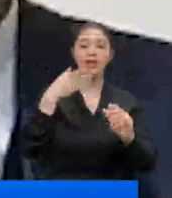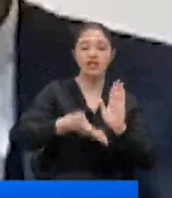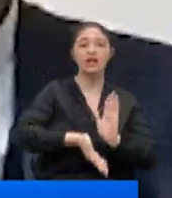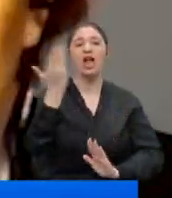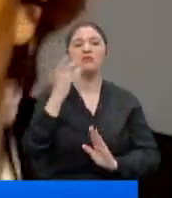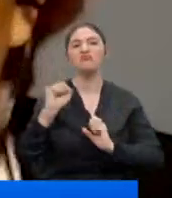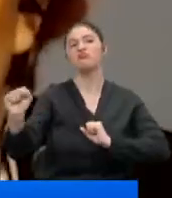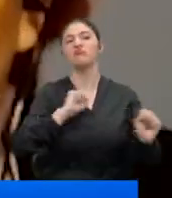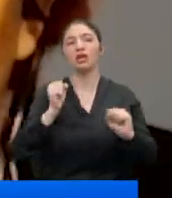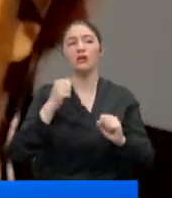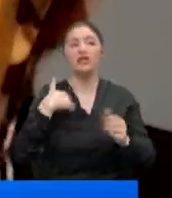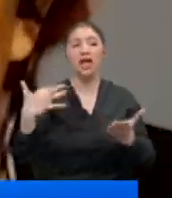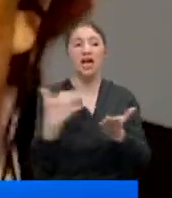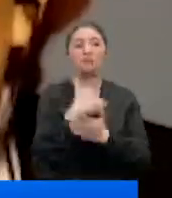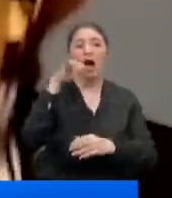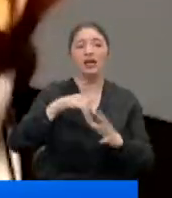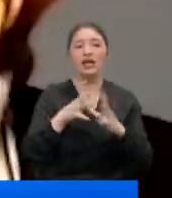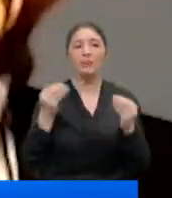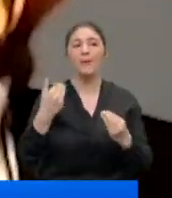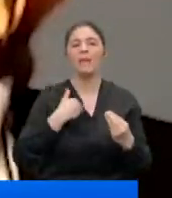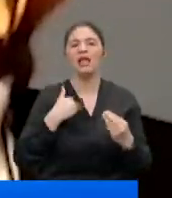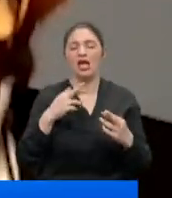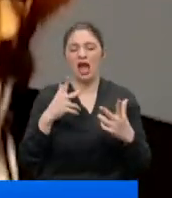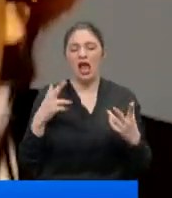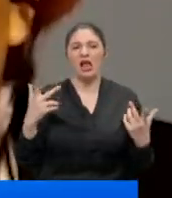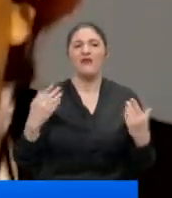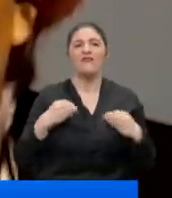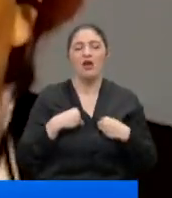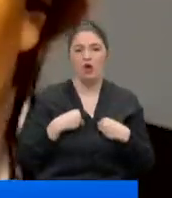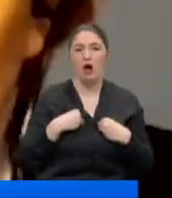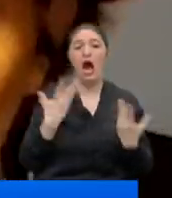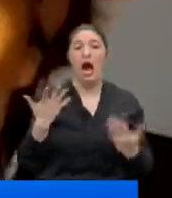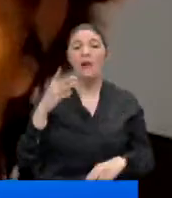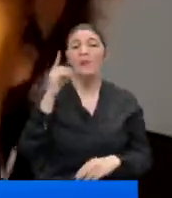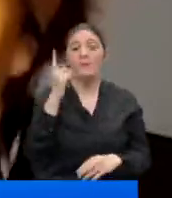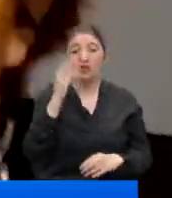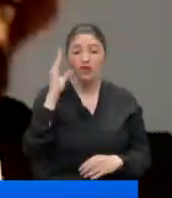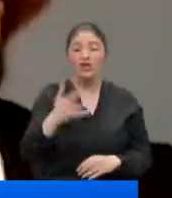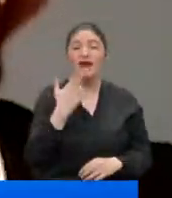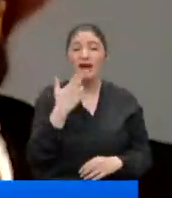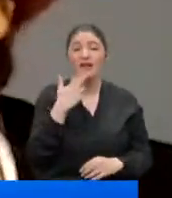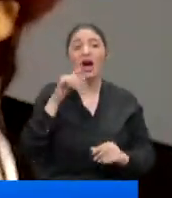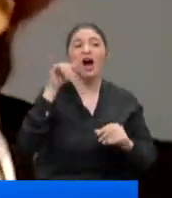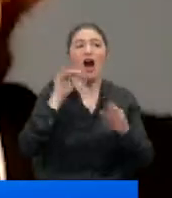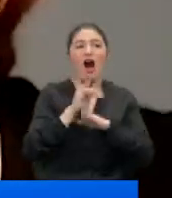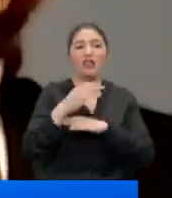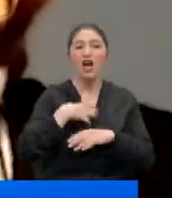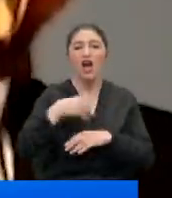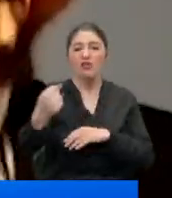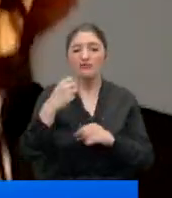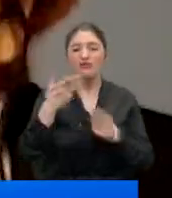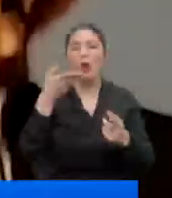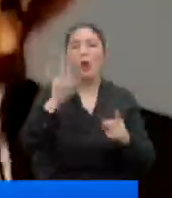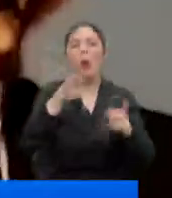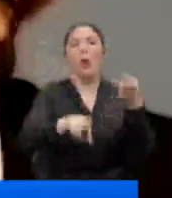şiddetle karşıyız. Kazanılmış hakları kaybetmek beni yaralıyor, bizi yaralıyor. Ama birçok kadını hayattan kopartıyor ve cinayete